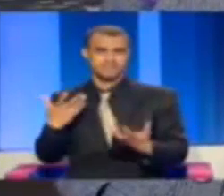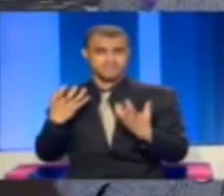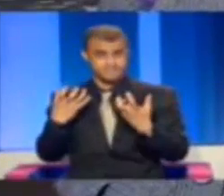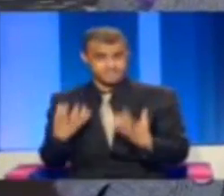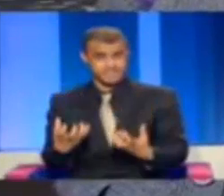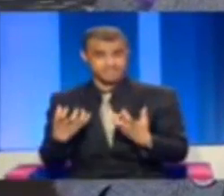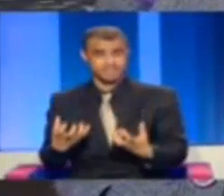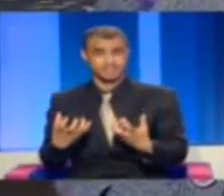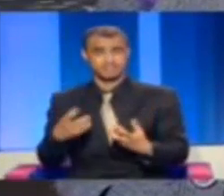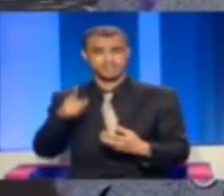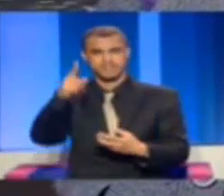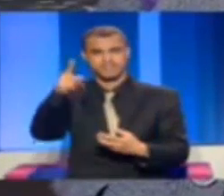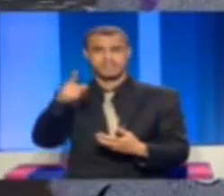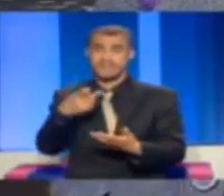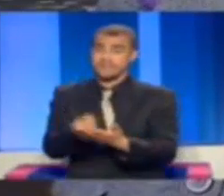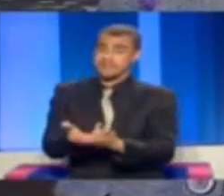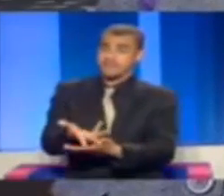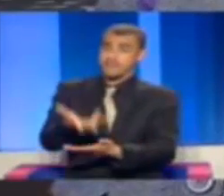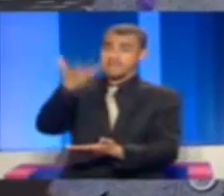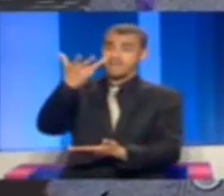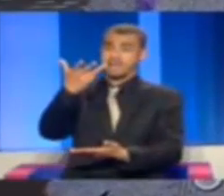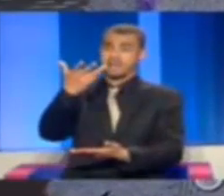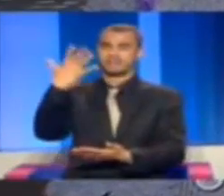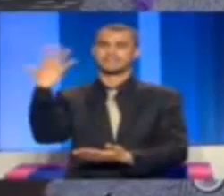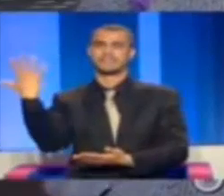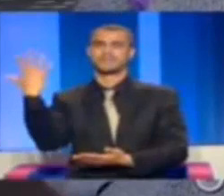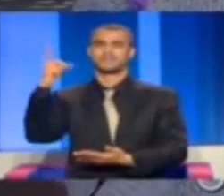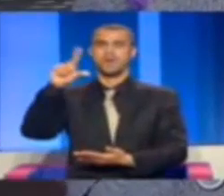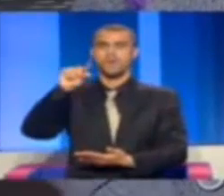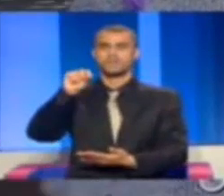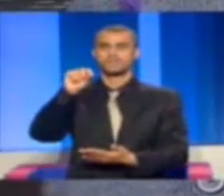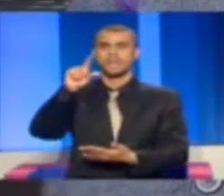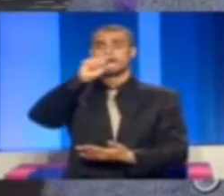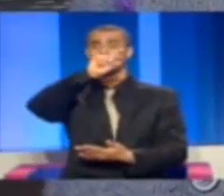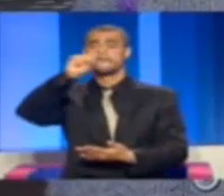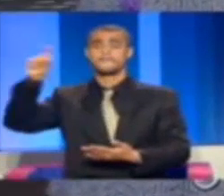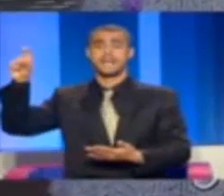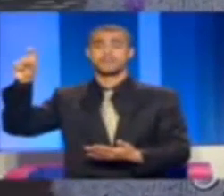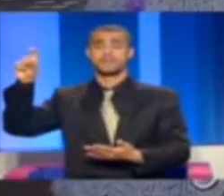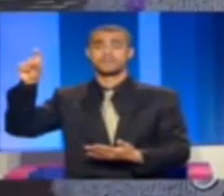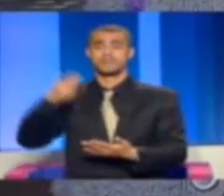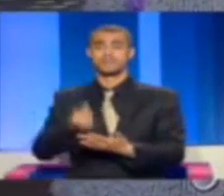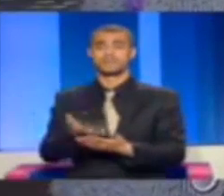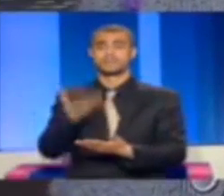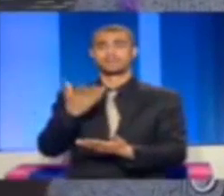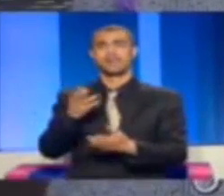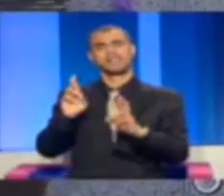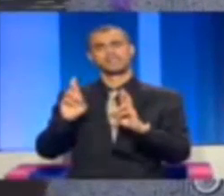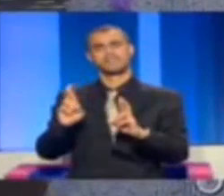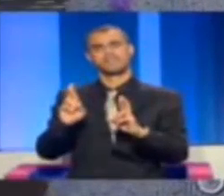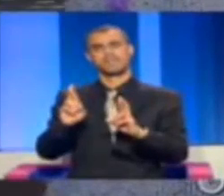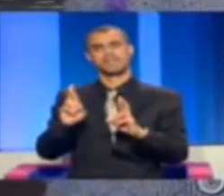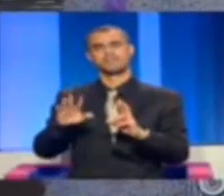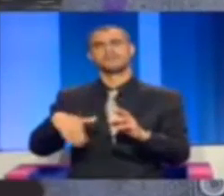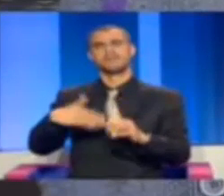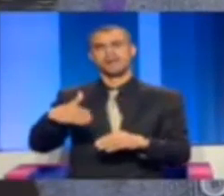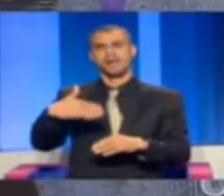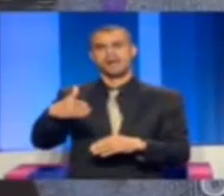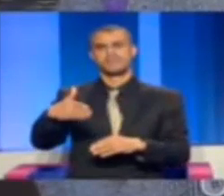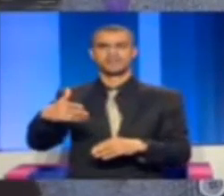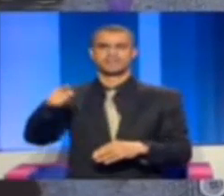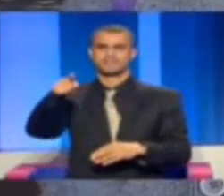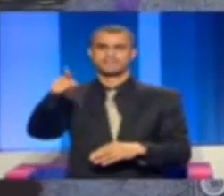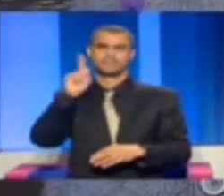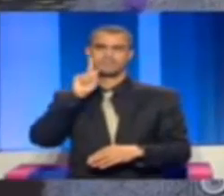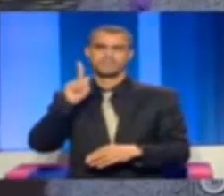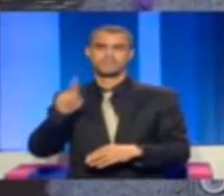لامبلون تقريبا فيه شي 25 مليون، ماشي أي واحد غادي يديرها، ونتمنى الله الدرية